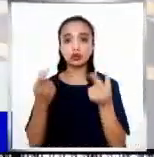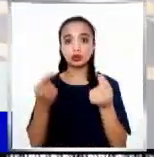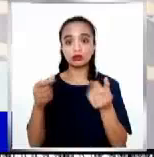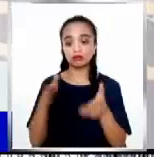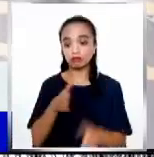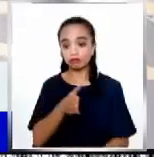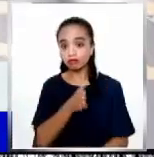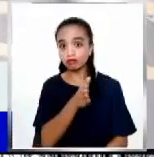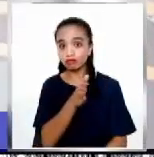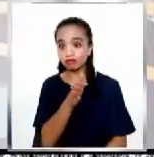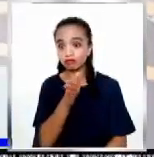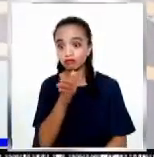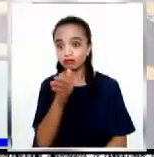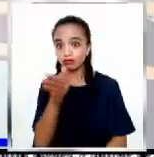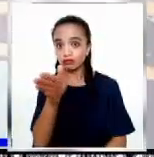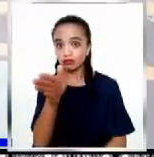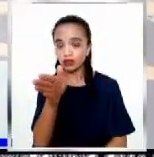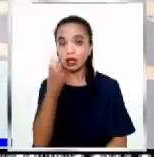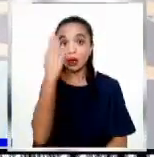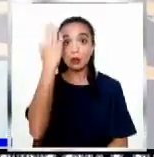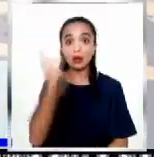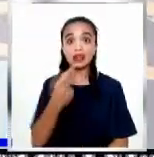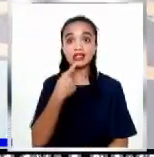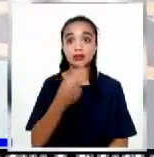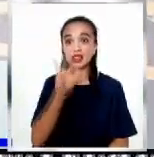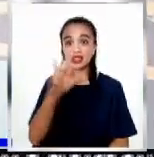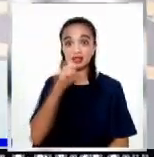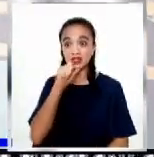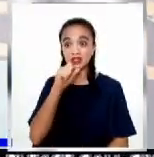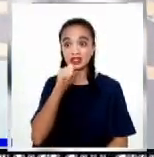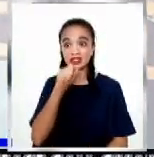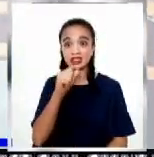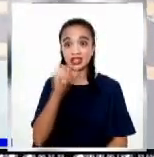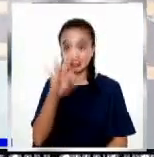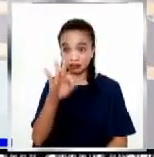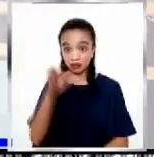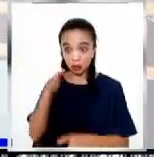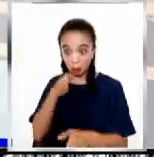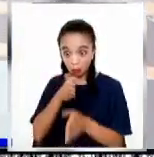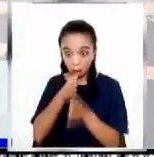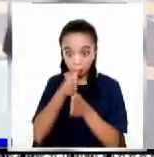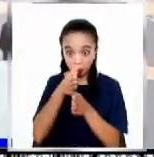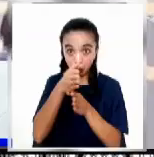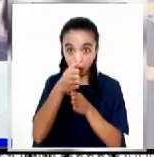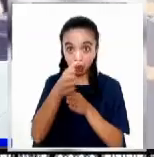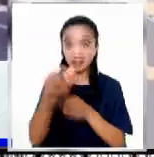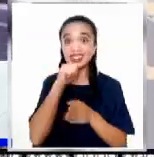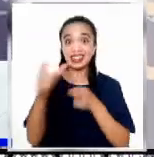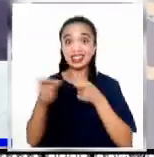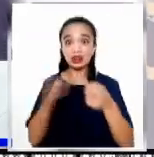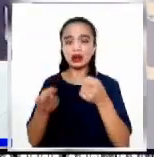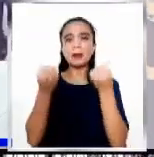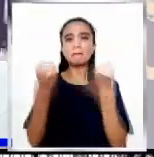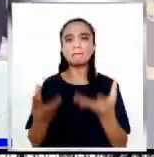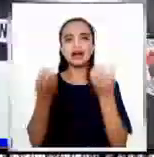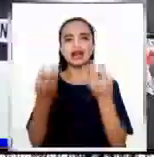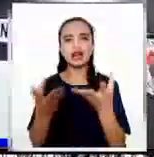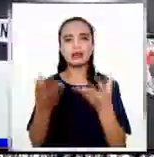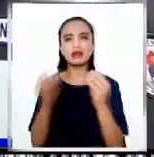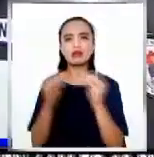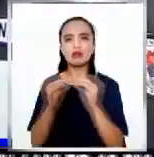bangketa. Kasi daw po kung idediretso pa daw niya po yung sasakyan, hindi niya kakabigin. Mas marami pa raw pong mga